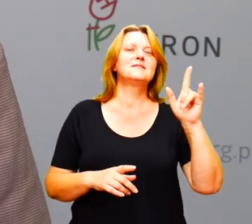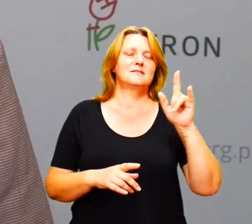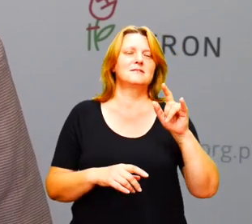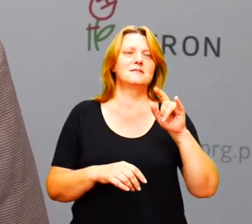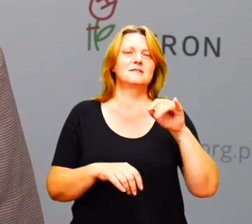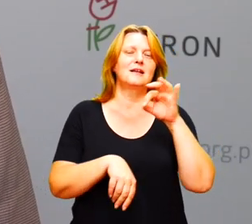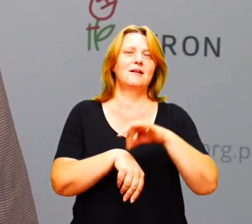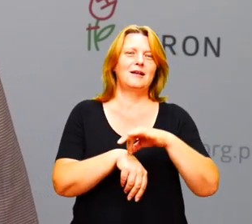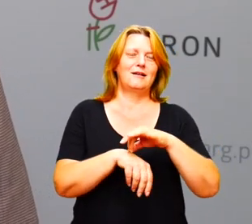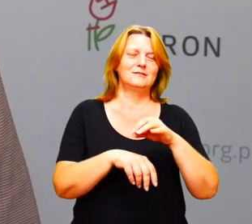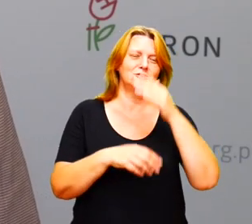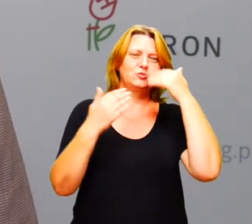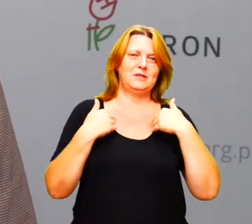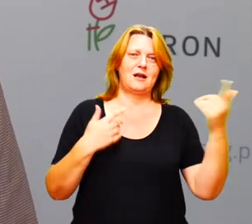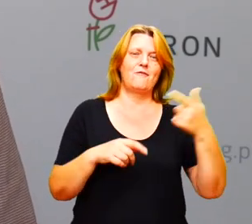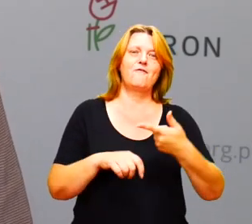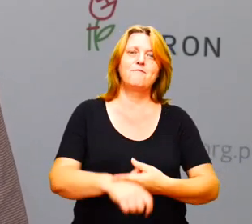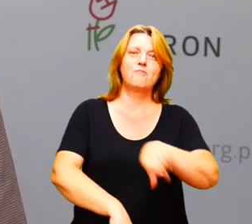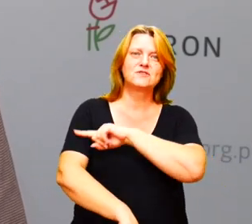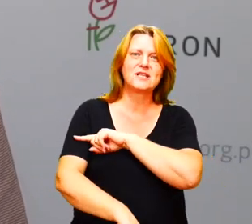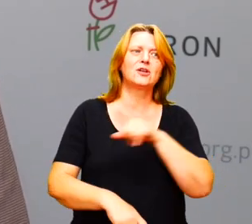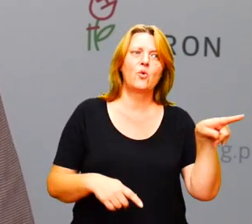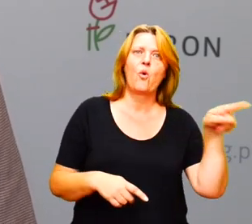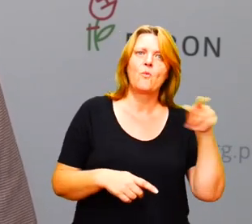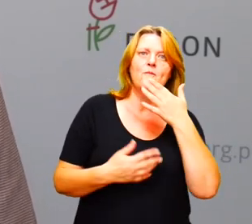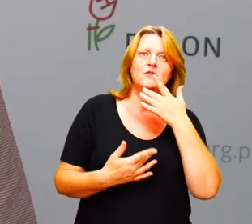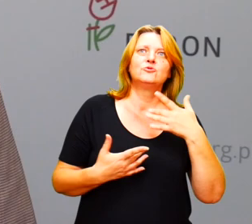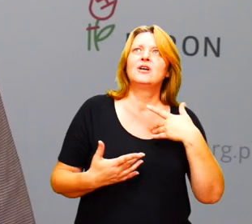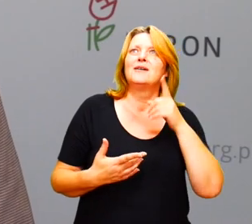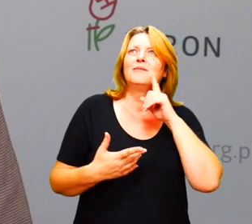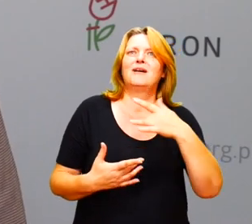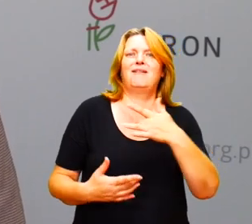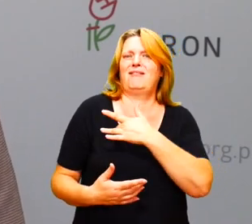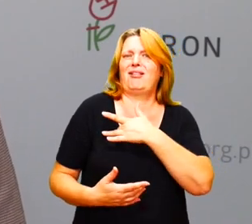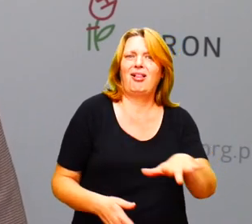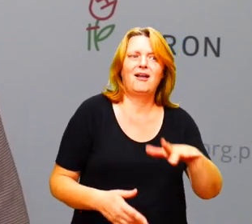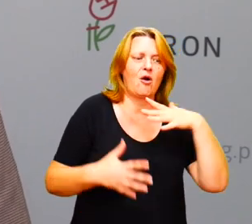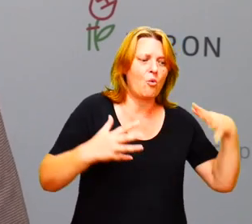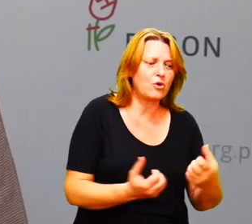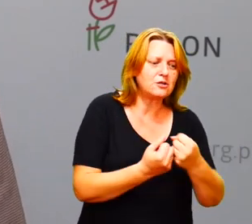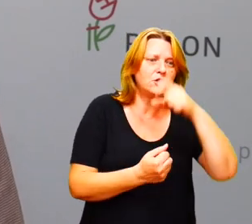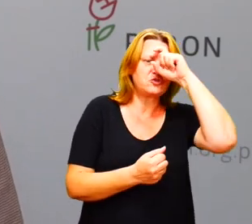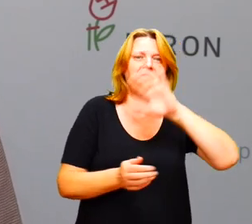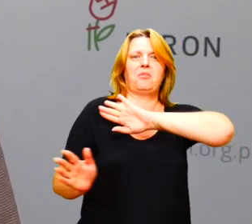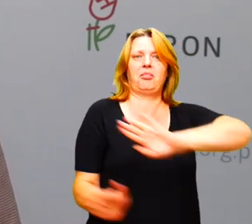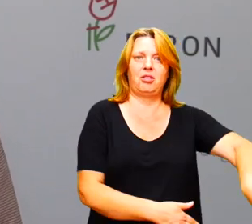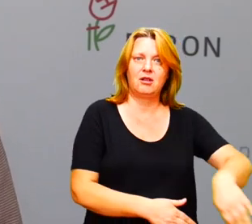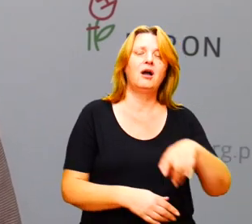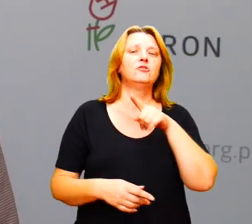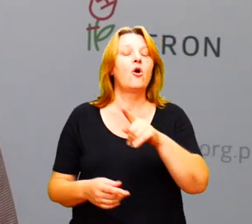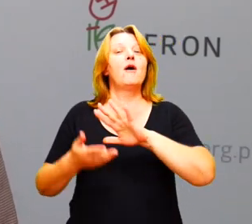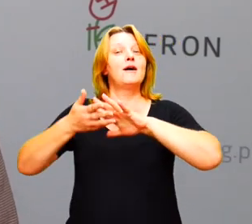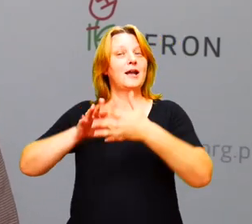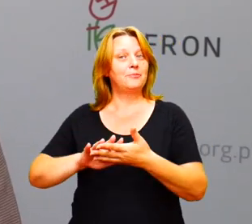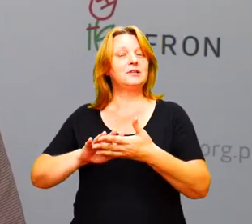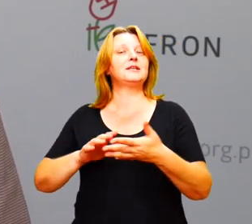Poznaniu, który powiedział, że nieludzkim byłoby uratować człowieka i zostawić go samego sobie. I właśnie rehabilitacja